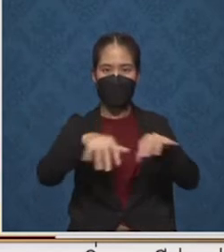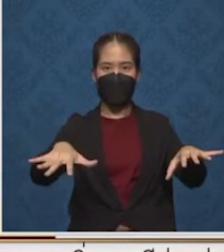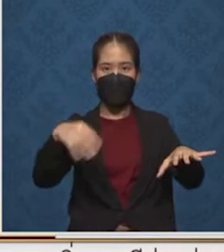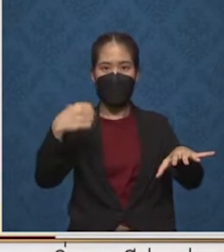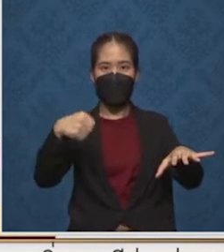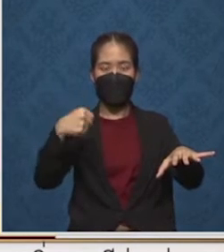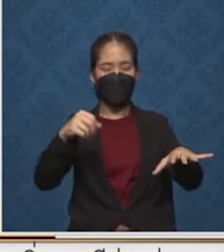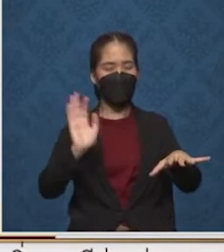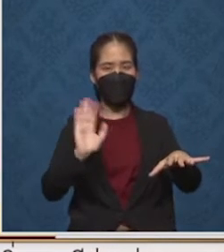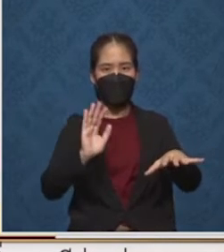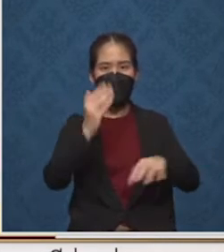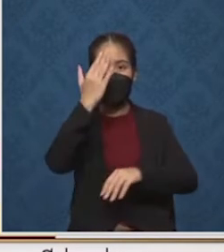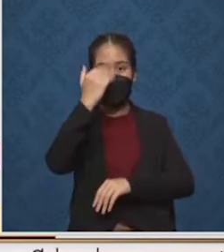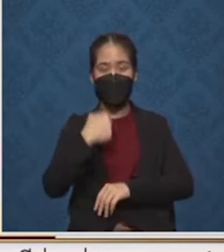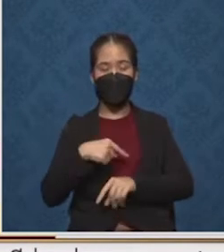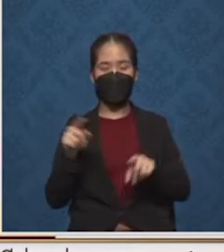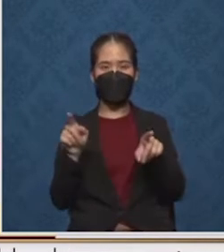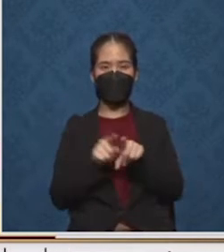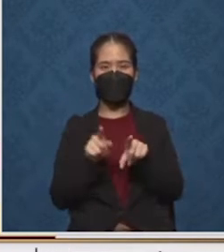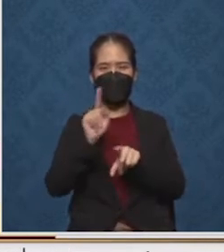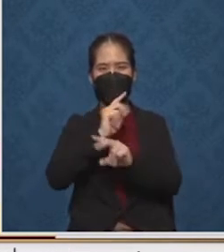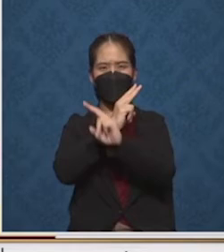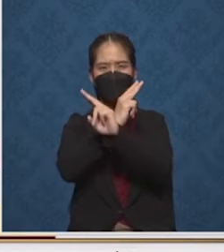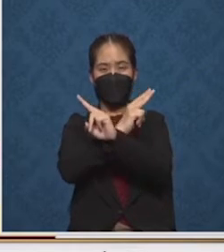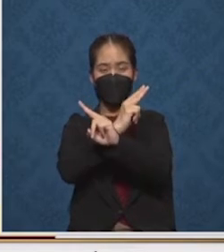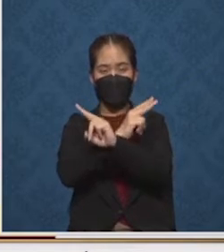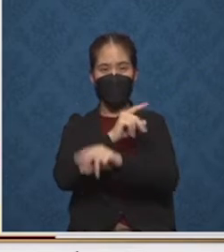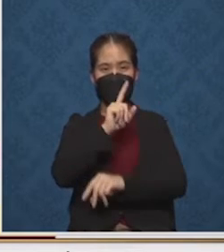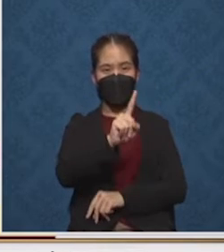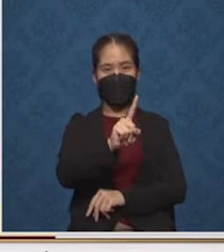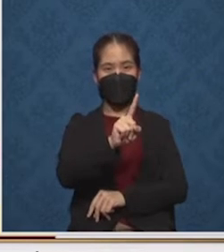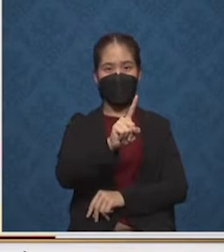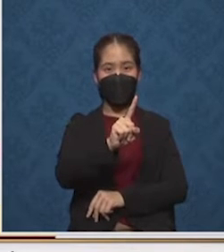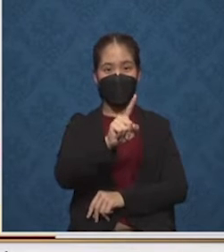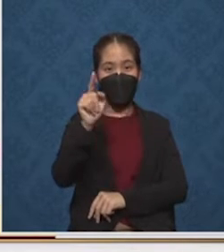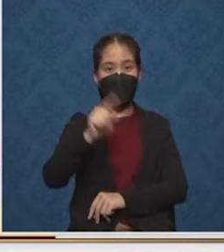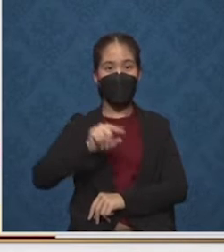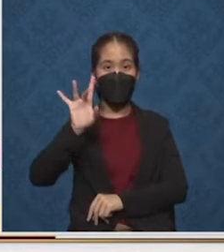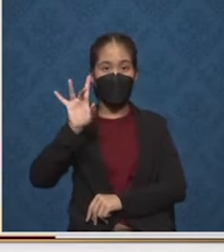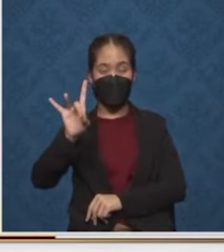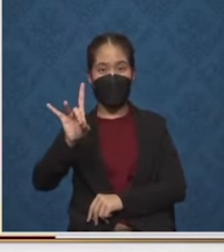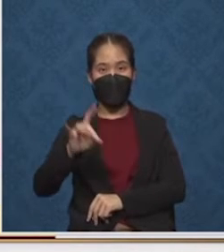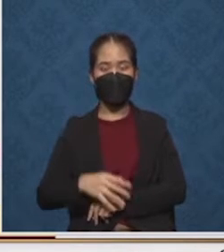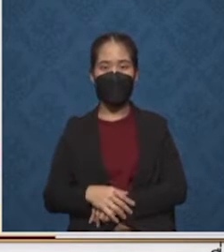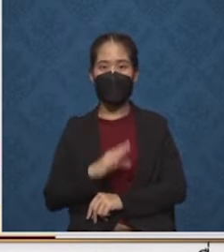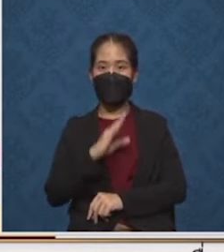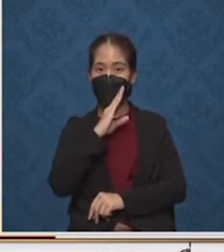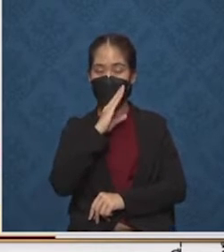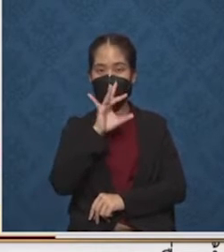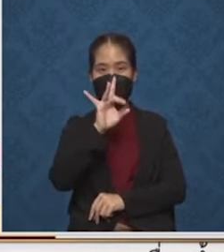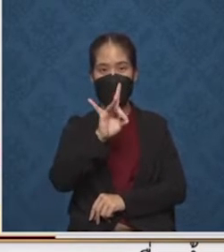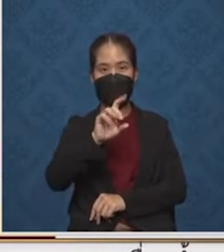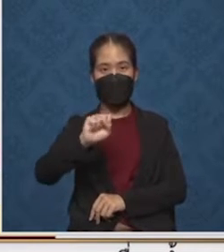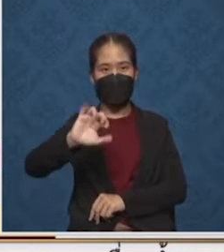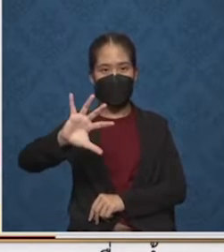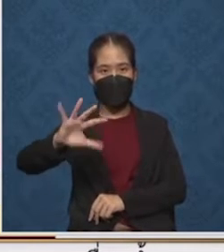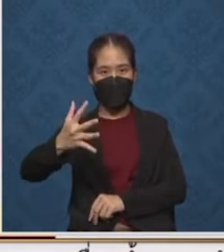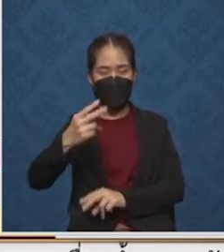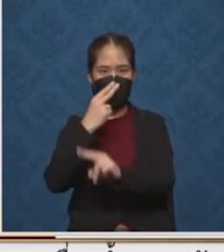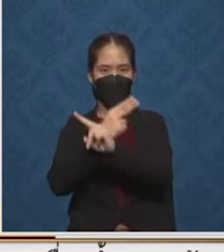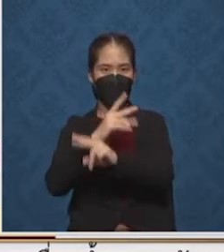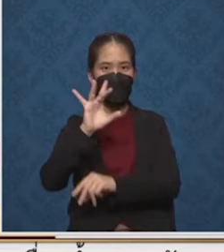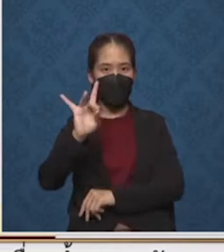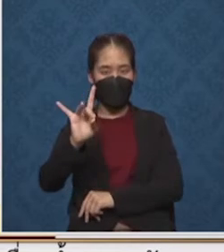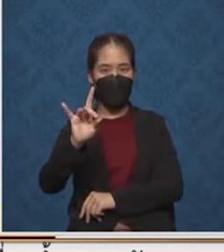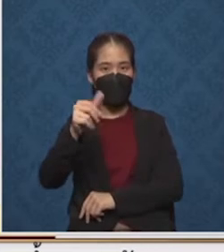10คนแรกเพราะมันเป็นลักษณะของการคูณและ 1ต่อ 8 198 198เอา 85000008ไป